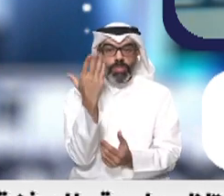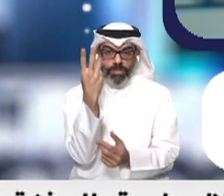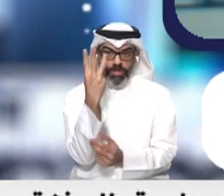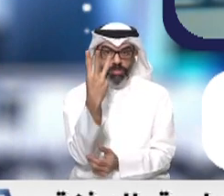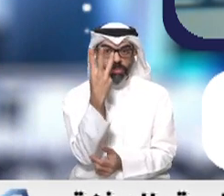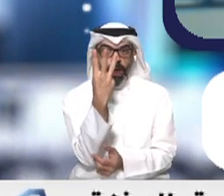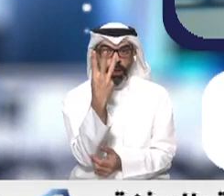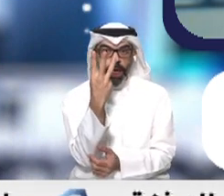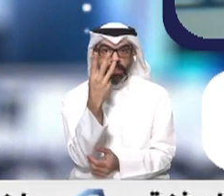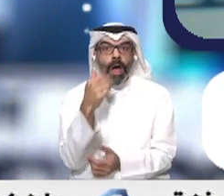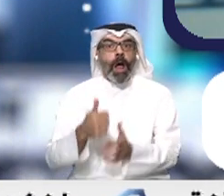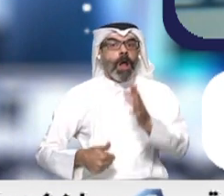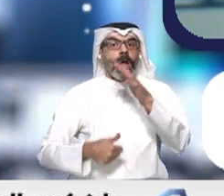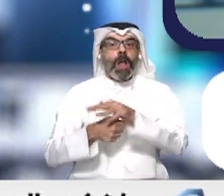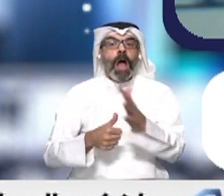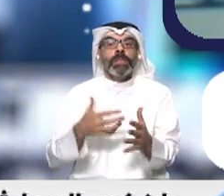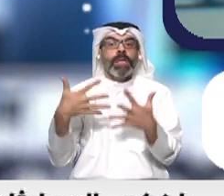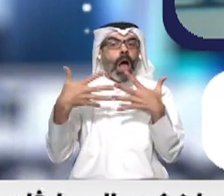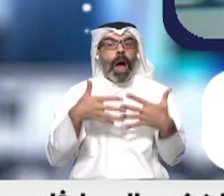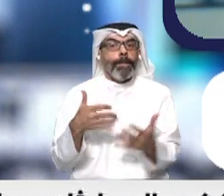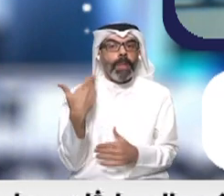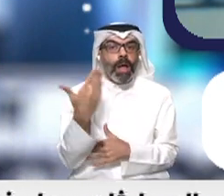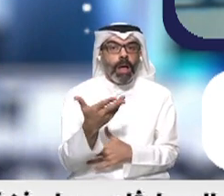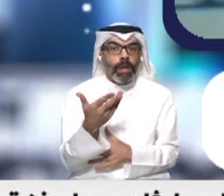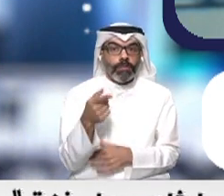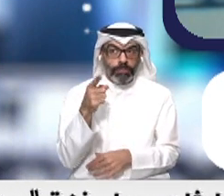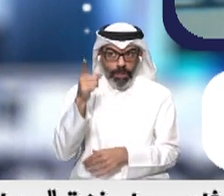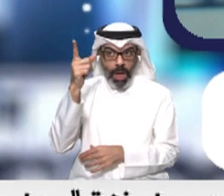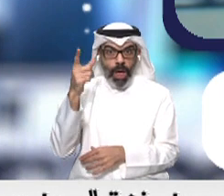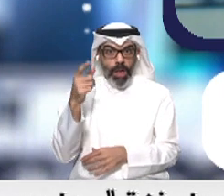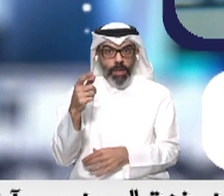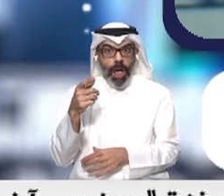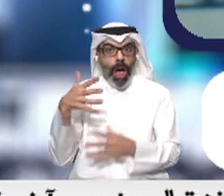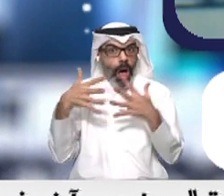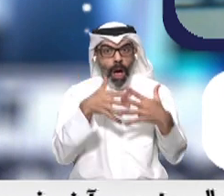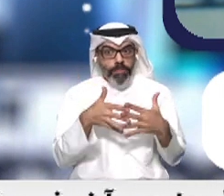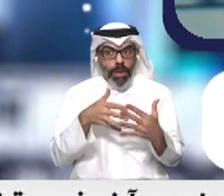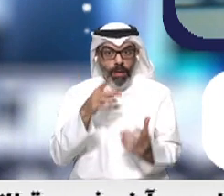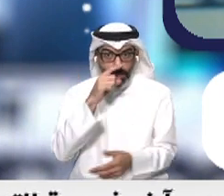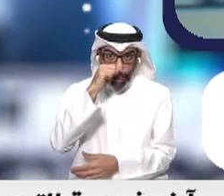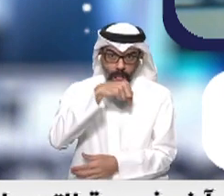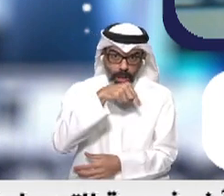لكن برأيك هل ستستطيع أمريكا اليوم إجبار إسرائيل على تنفيذه؟